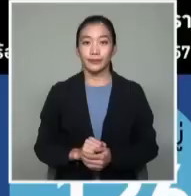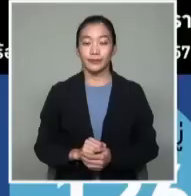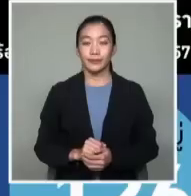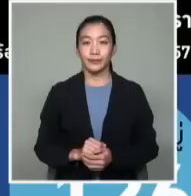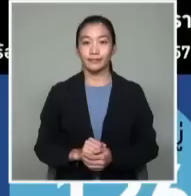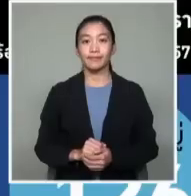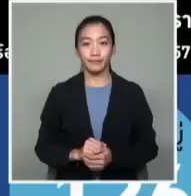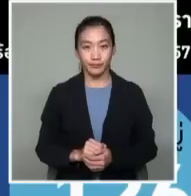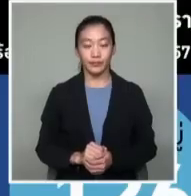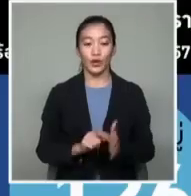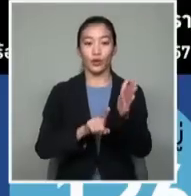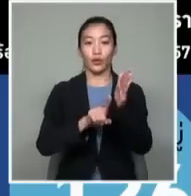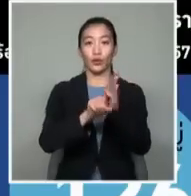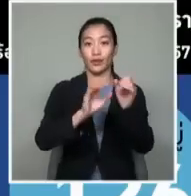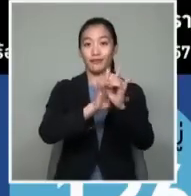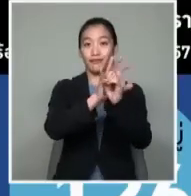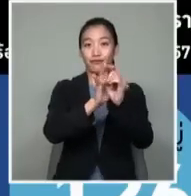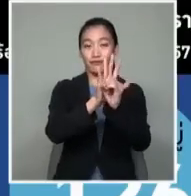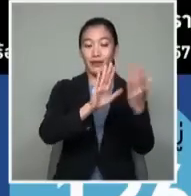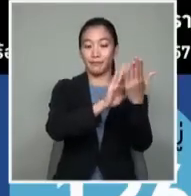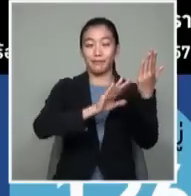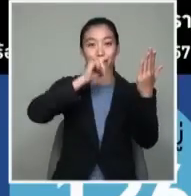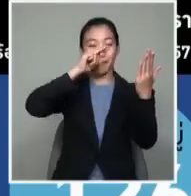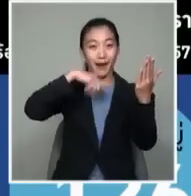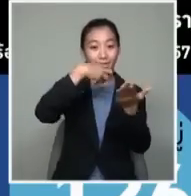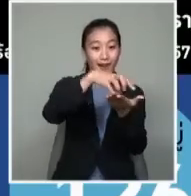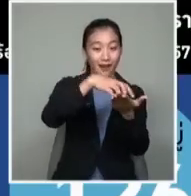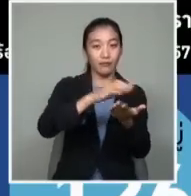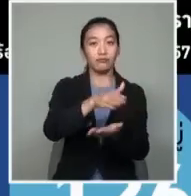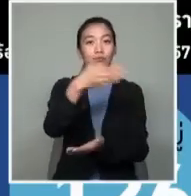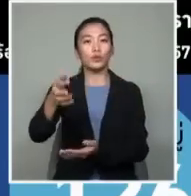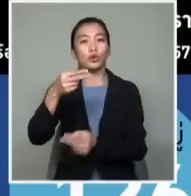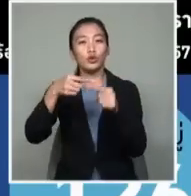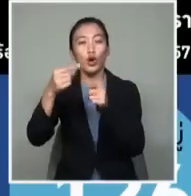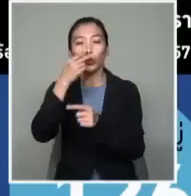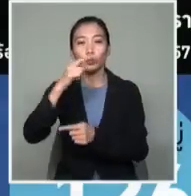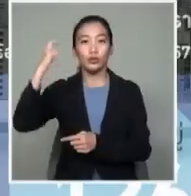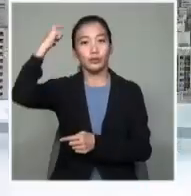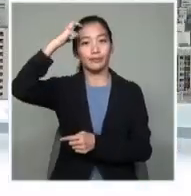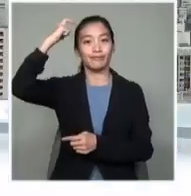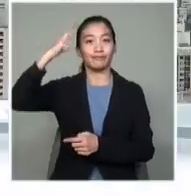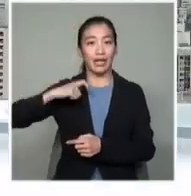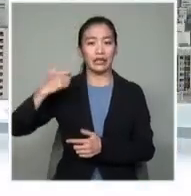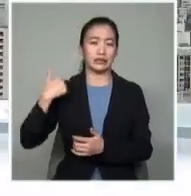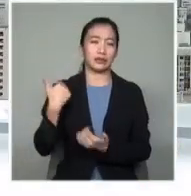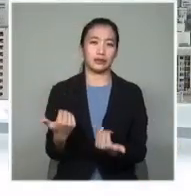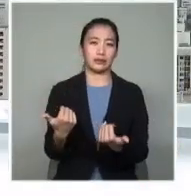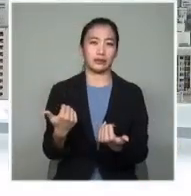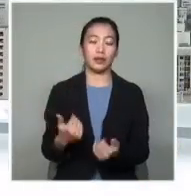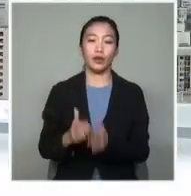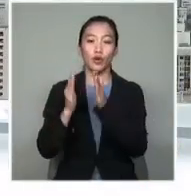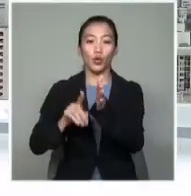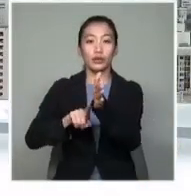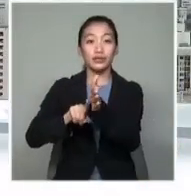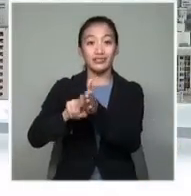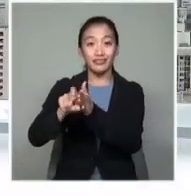จากโควิด-19 ในบ้านเรานะคะไปดูประเทศเพื่อนบ้านกันบ้างอย่างเมียนมานะคะที่ตอนนี้ยอดผู้ติดเชื้